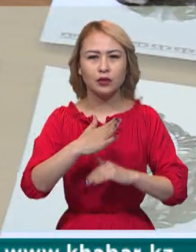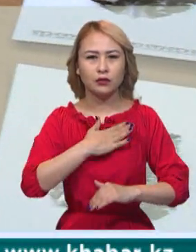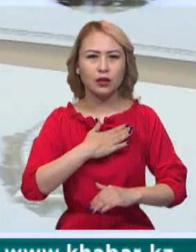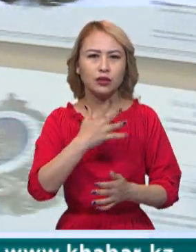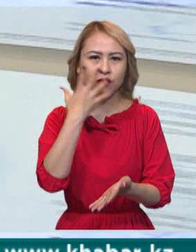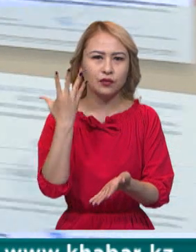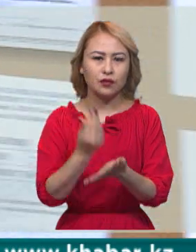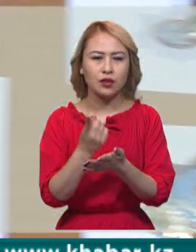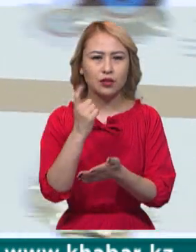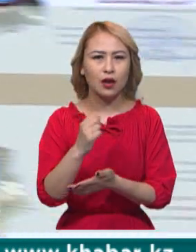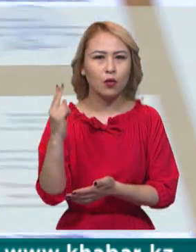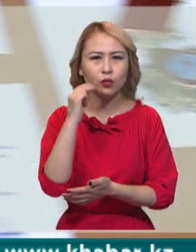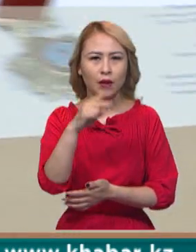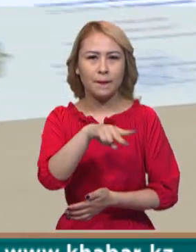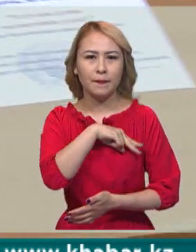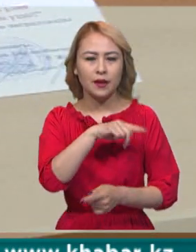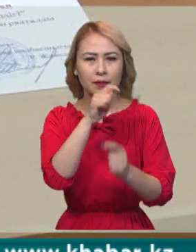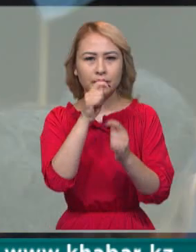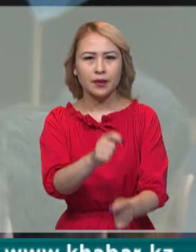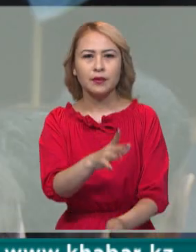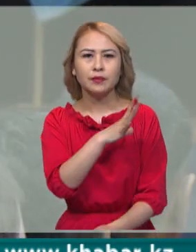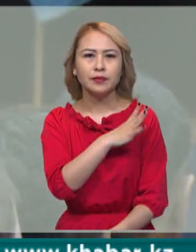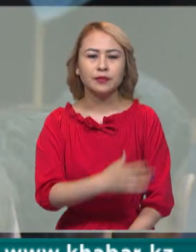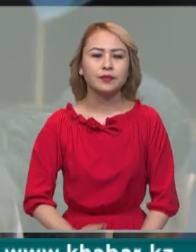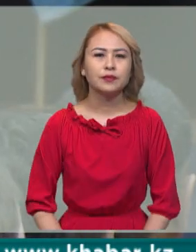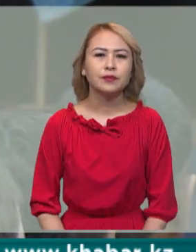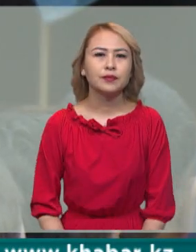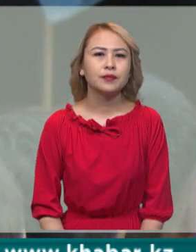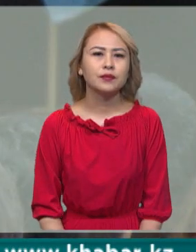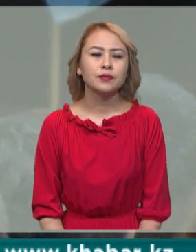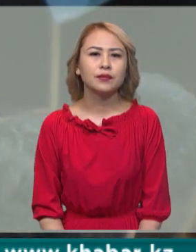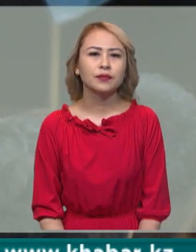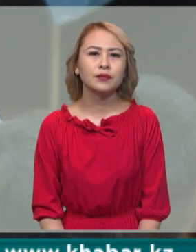ретте ерлігі үшін медалі табысталды.